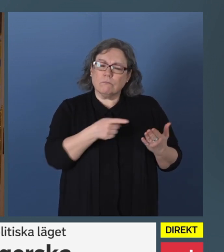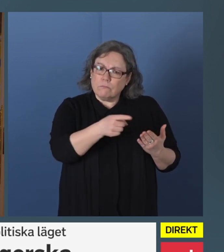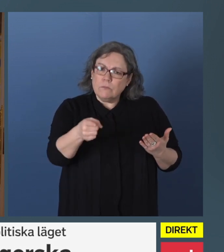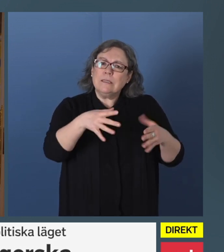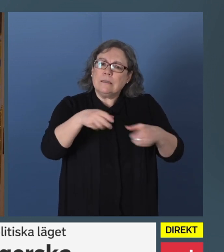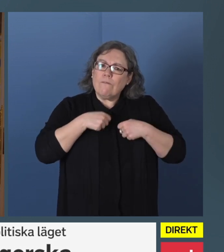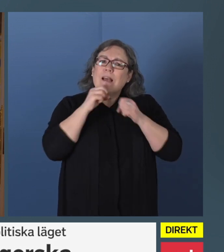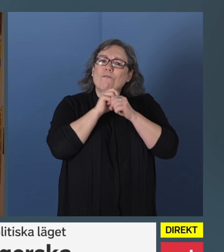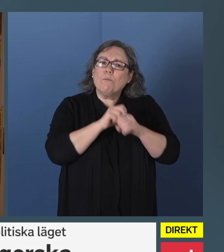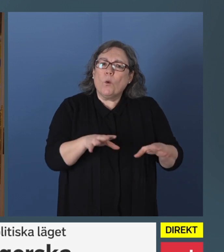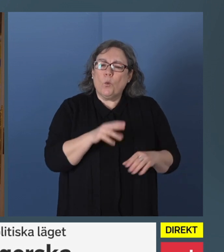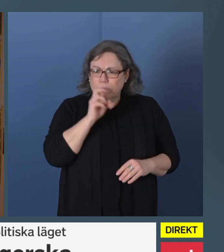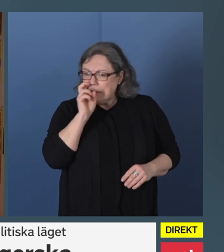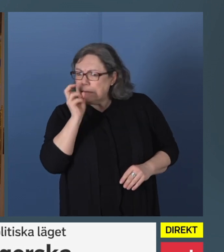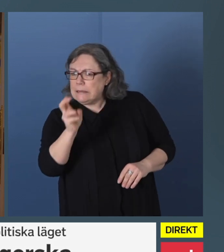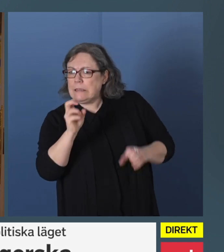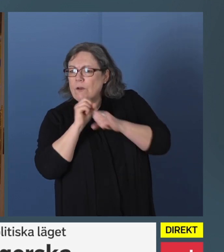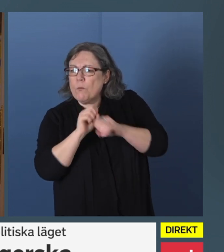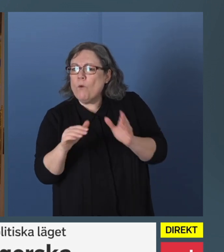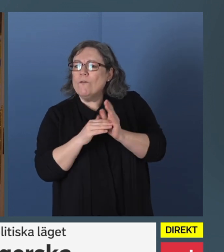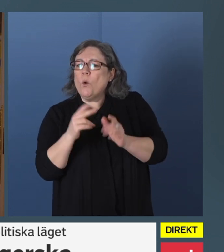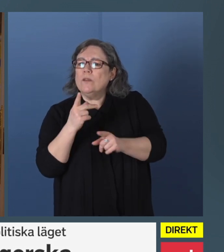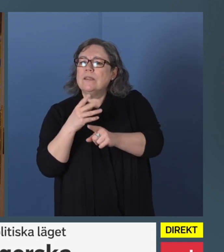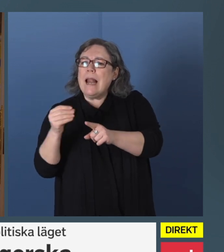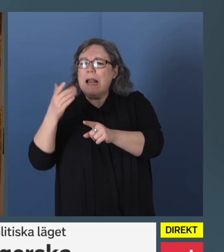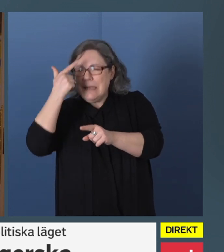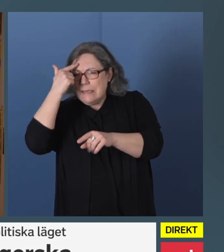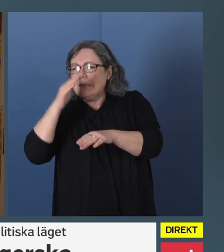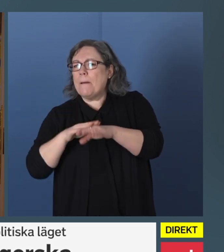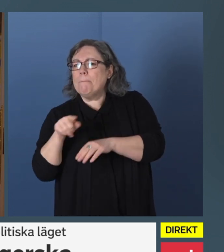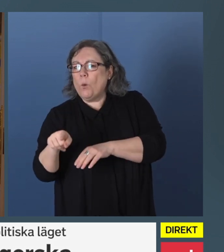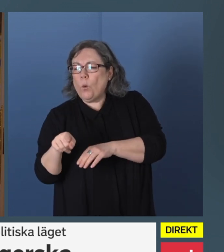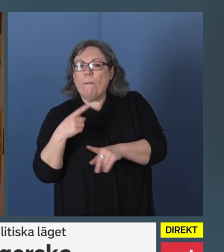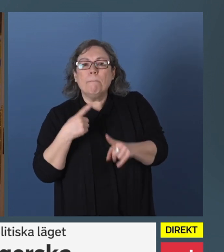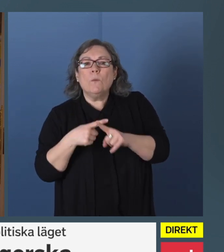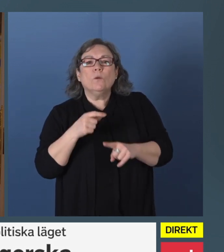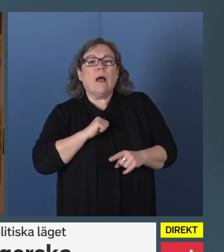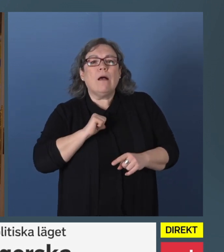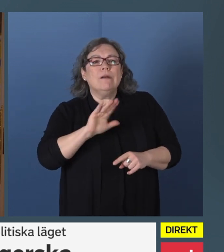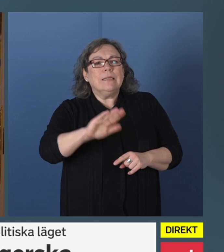informerad. Sök information från trovärdiga källor och använd ditt omdöme.